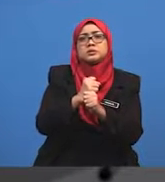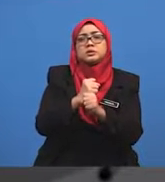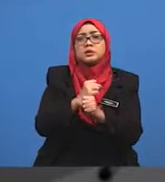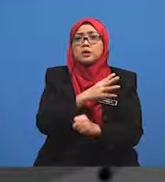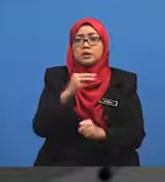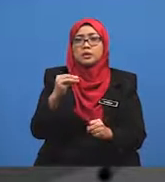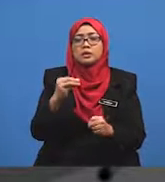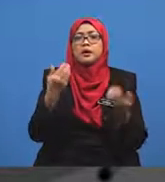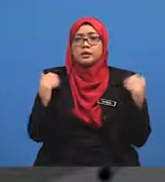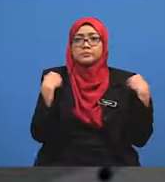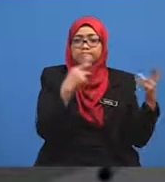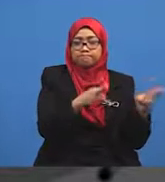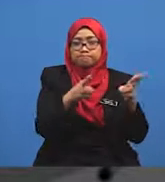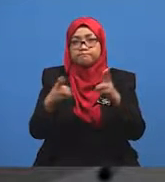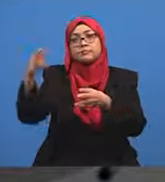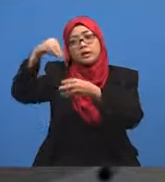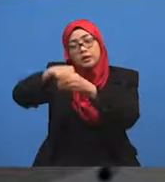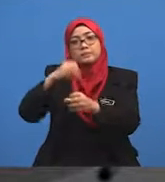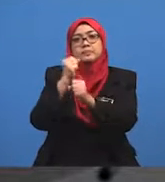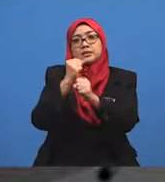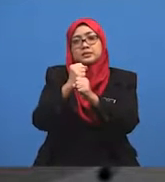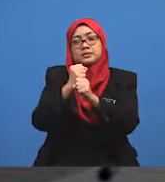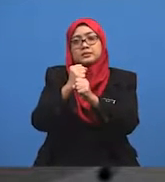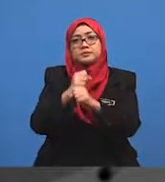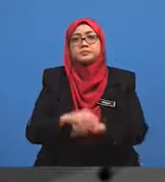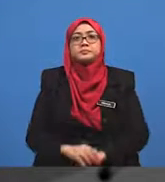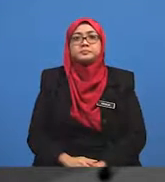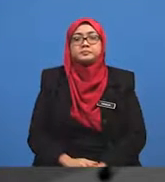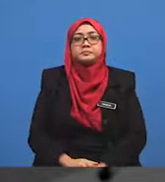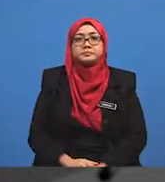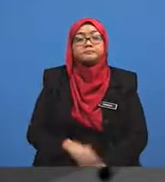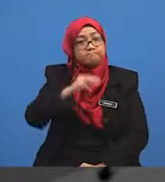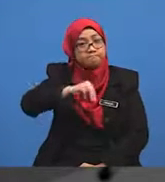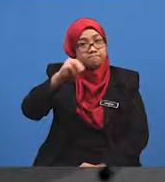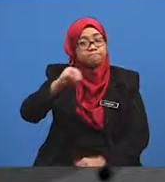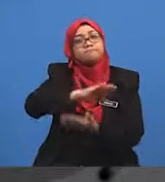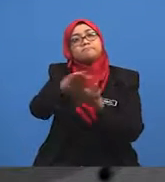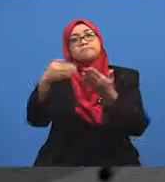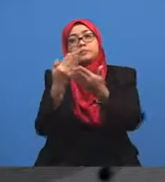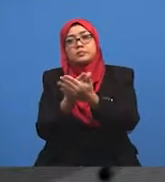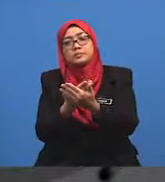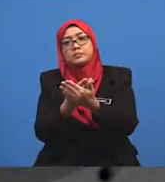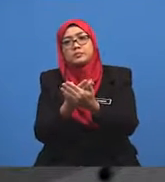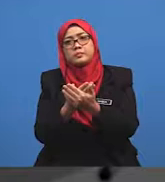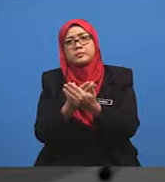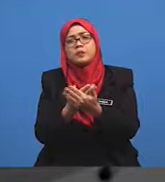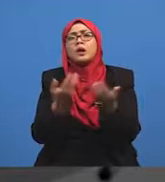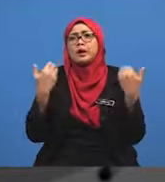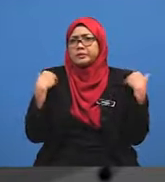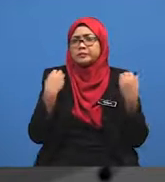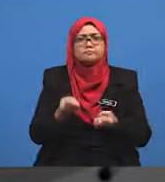dan mempunyai perancangan dalam bekerja. Mereka dimati Allah Subhanahu Wa Taala. Terdapat